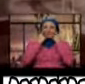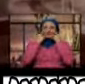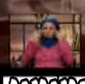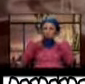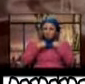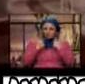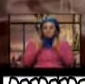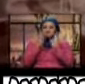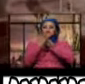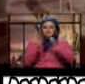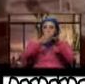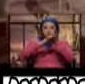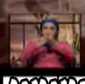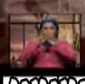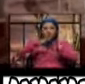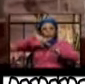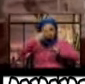ثمان حسنات اللي عملهم في حياته،